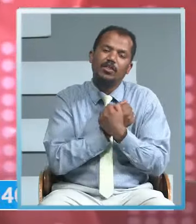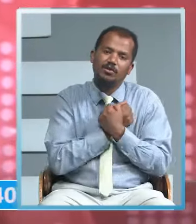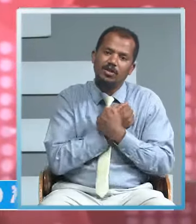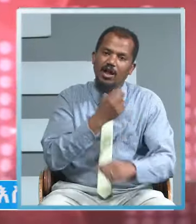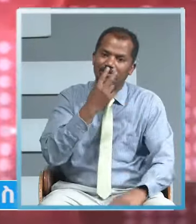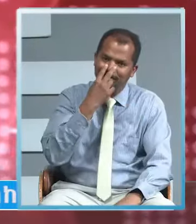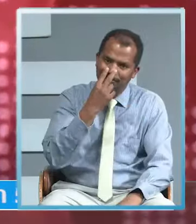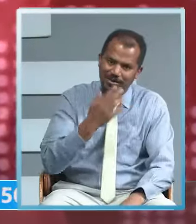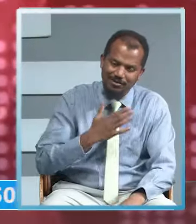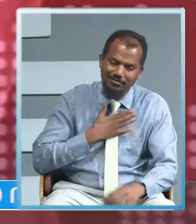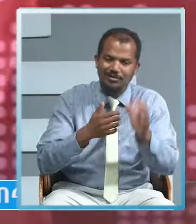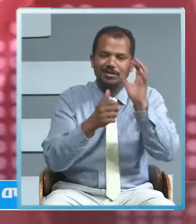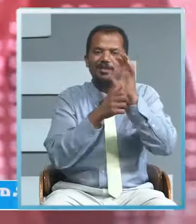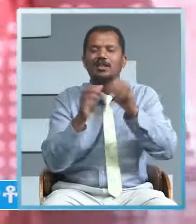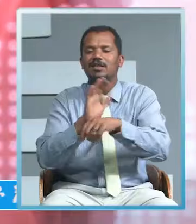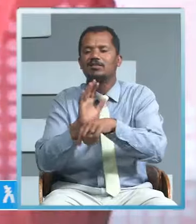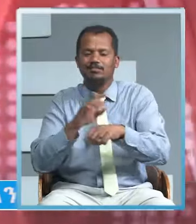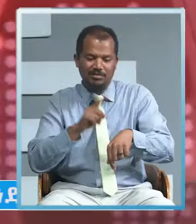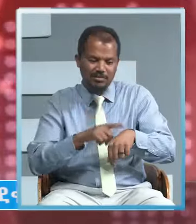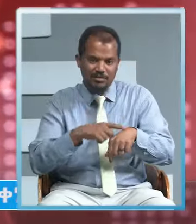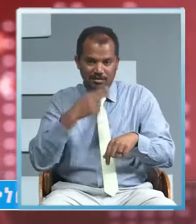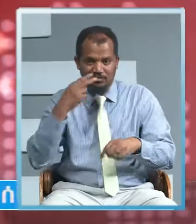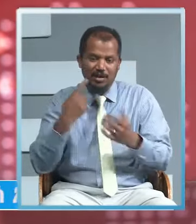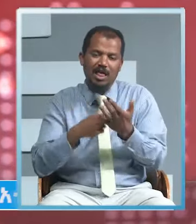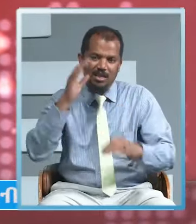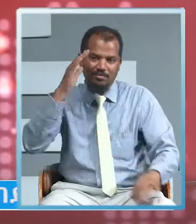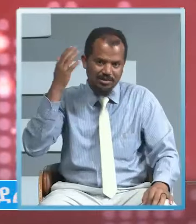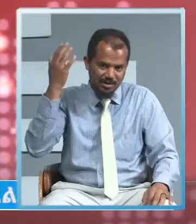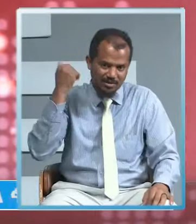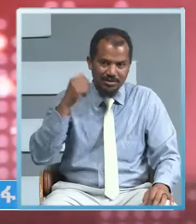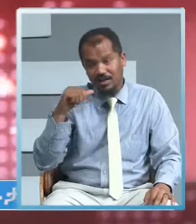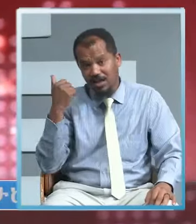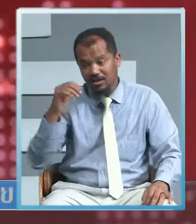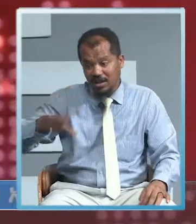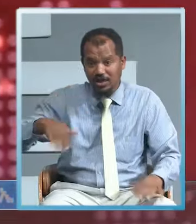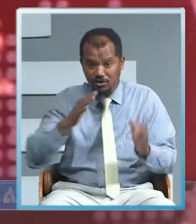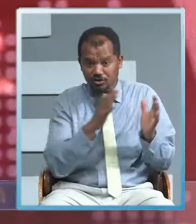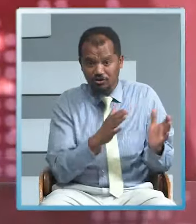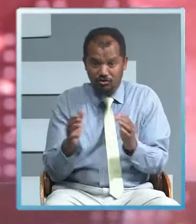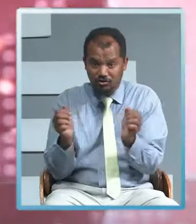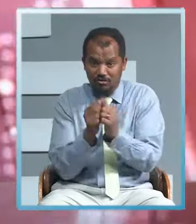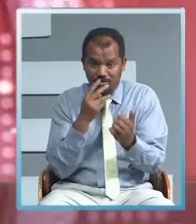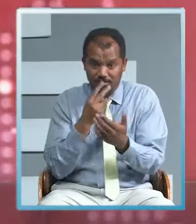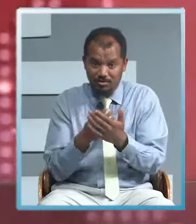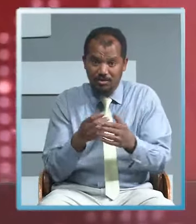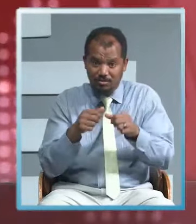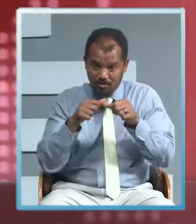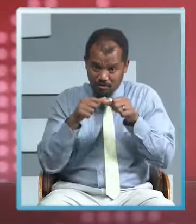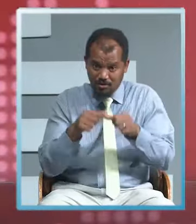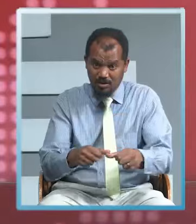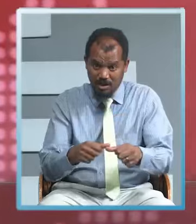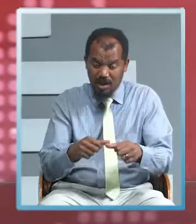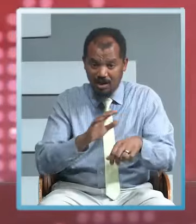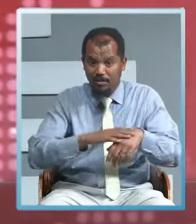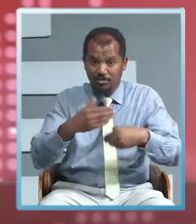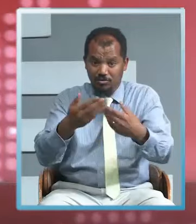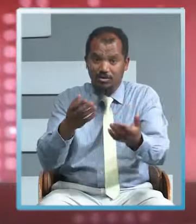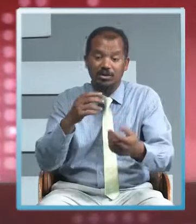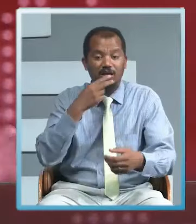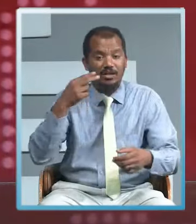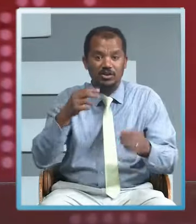የተወደዳችሁ ተመልካቾቻችን ከኢሳት ቴሌቪዥን የሰዓቱ ዜና ይህንን ይመስል ነበር። ከሌሎች ቀሪ ዝግጅቶቻችን ጋር አብራችሁ እንድትቆዩ